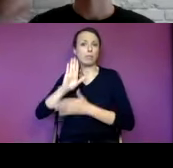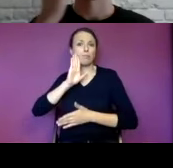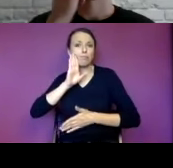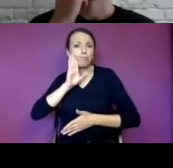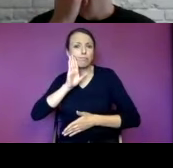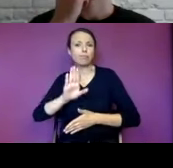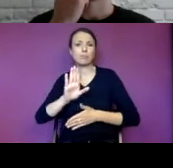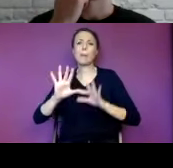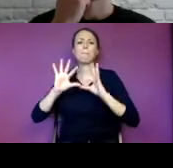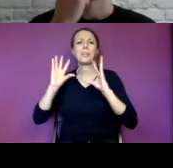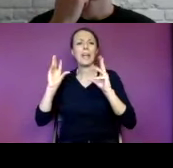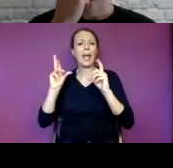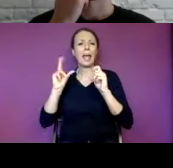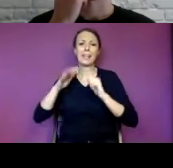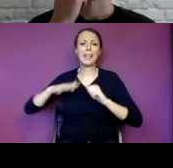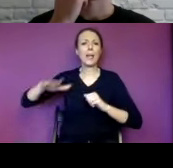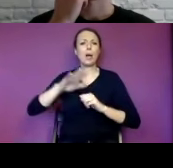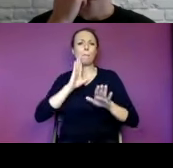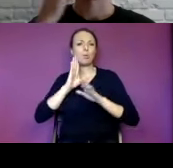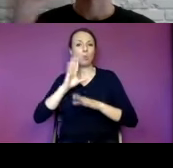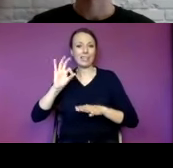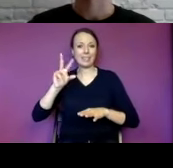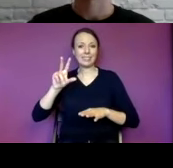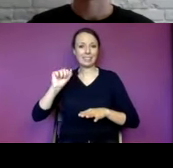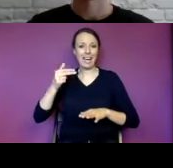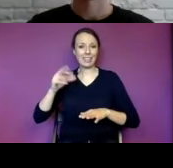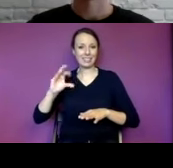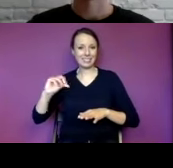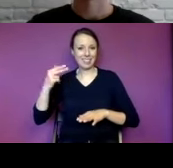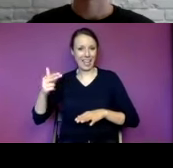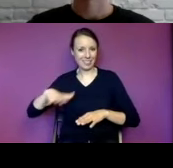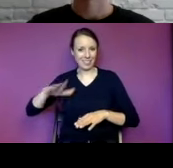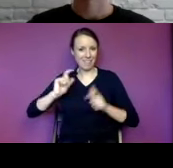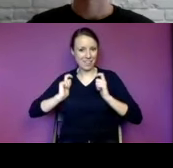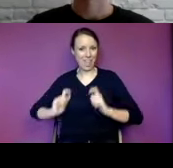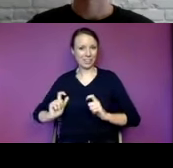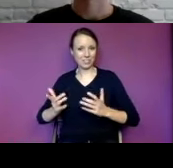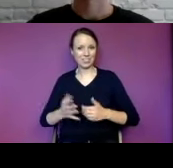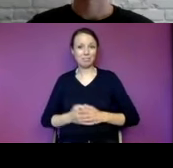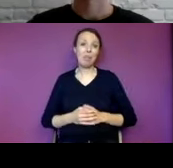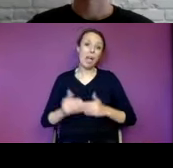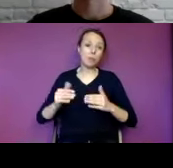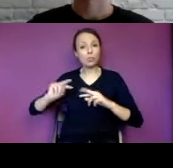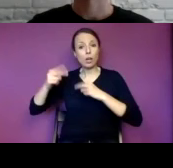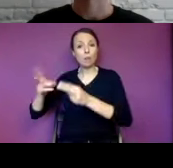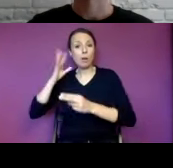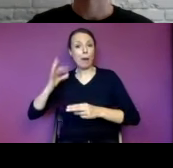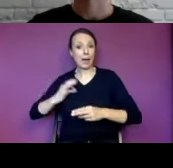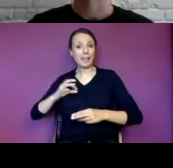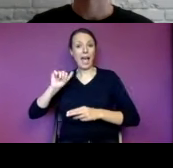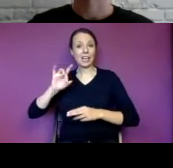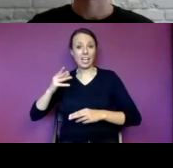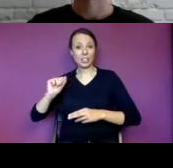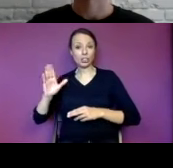skansenowatości wsi, powiedzmy. To może pani Agnieszka Pajączkowska też, bo te wątki też się pojawiają na przykład w Wędrownym